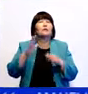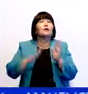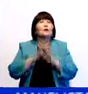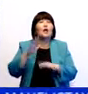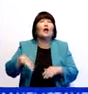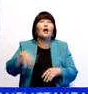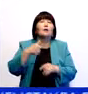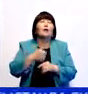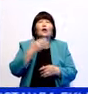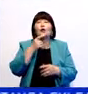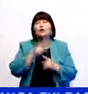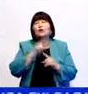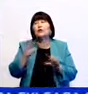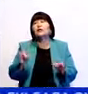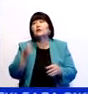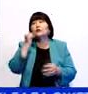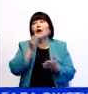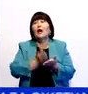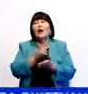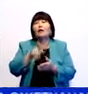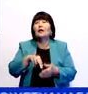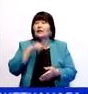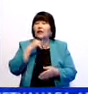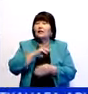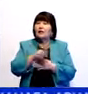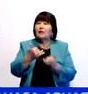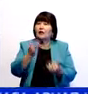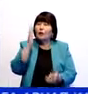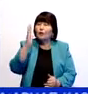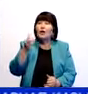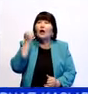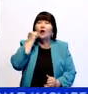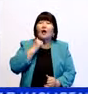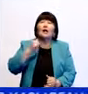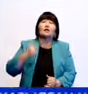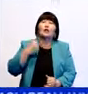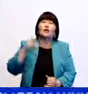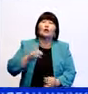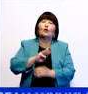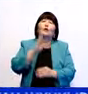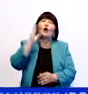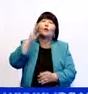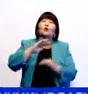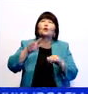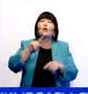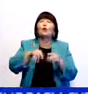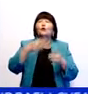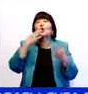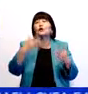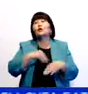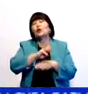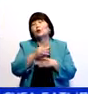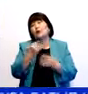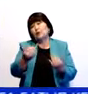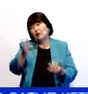Аймақ басшысы сөз соңында ешбір ардагер назардан тыс қалмайды деді. Қарт жауынгерлерге құрмет көрсетіп, болашақ ұрпақты отансүйгіштікке баулу